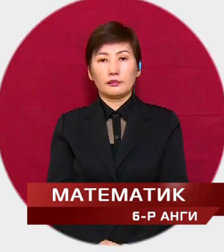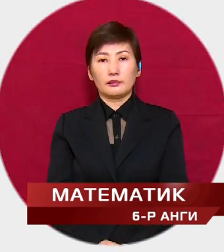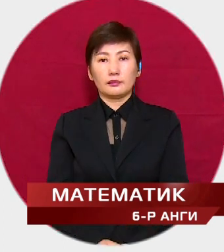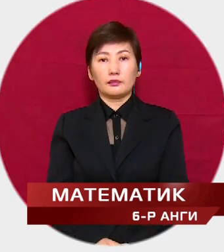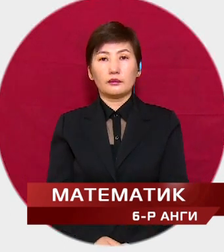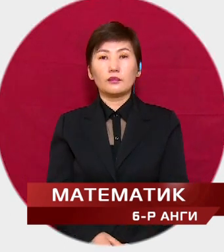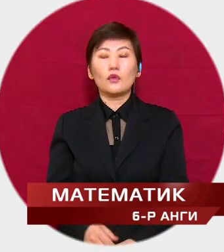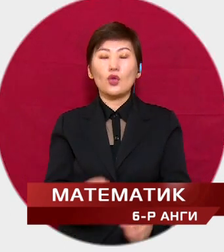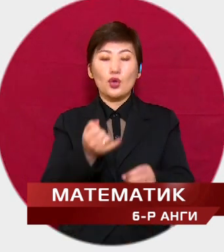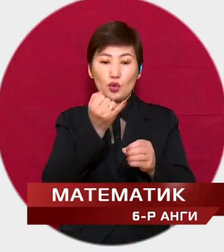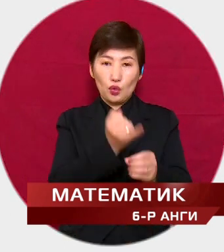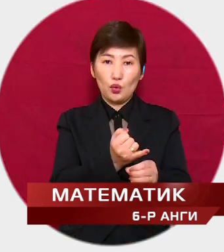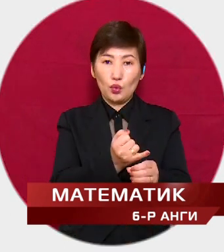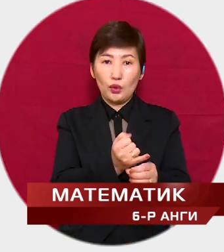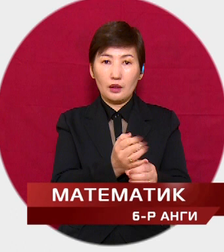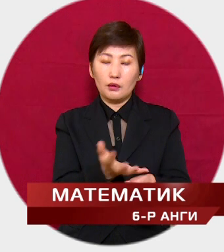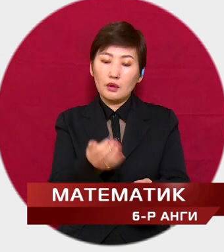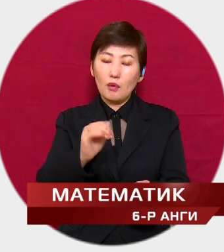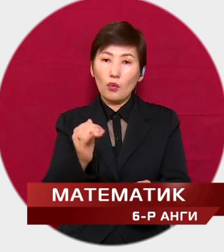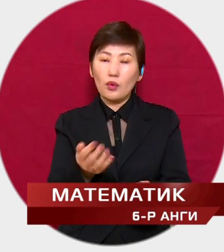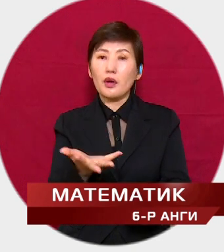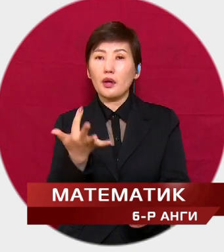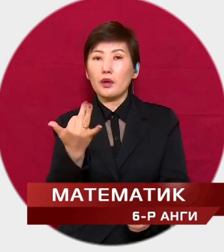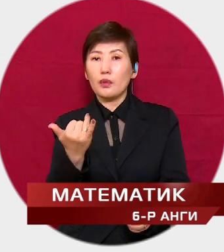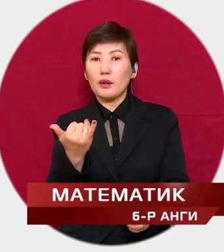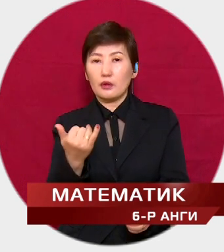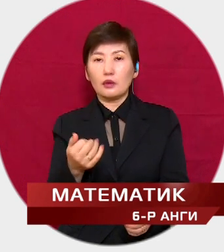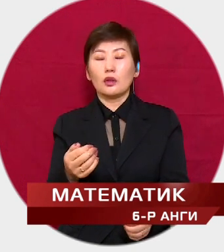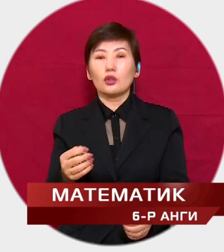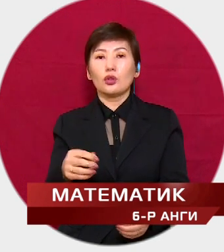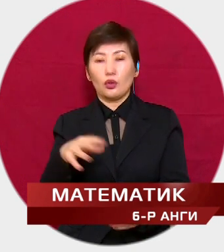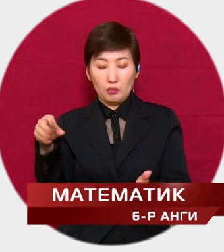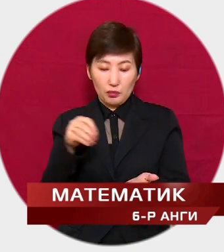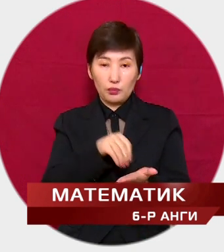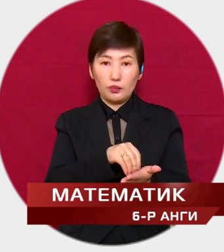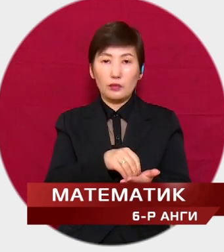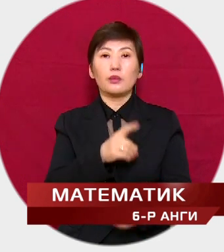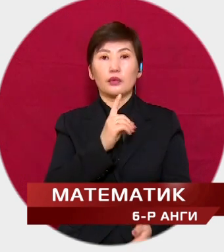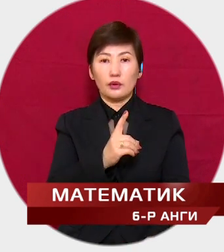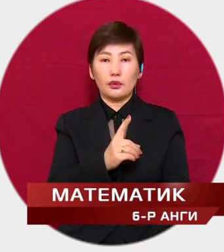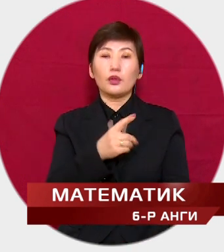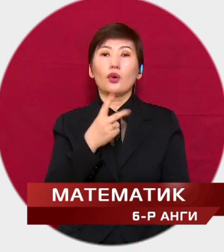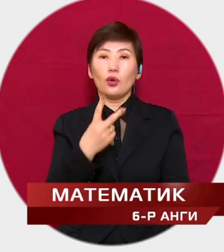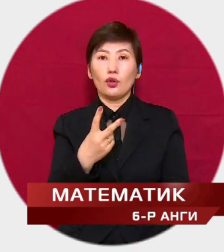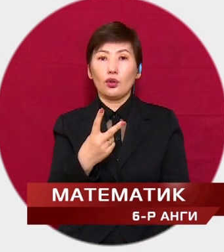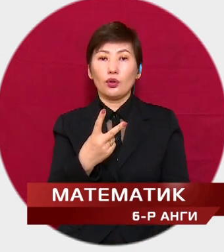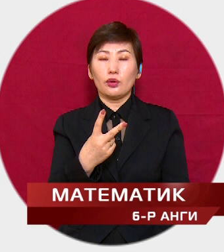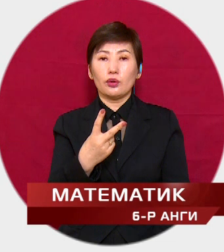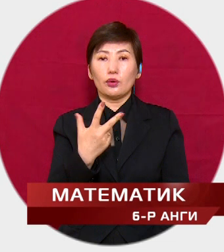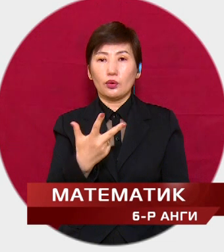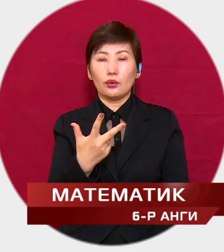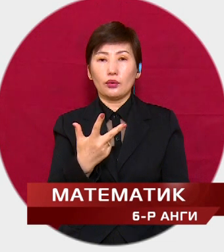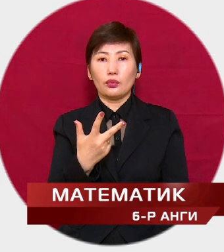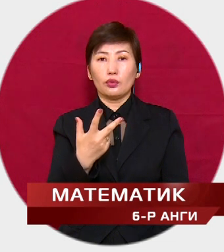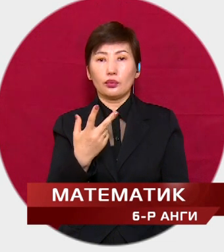За шоо 6 нүдэрээ хэдэн удаа босон бэ гэдгийг тооцооё. За 1, 2,